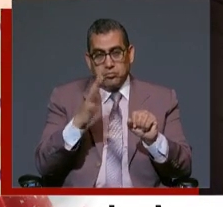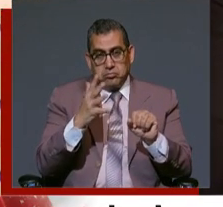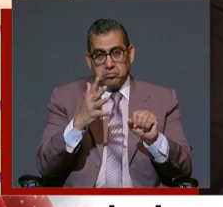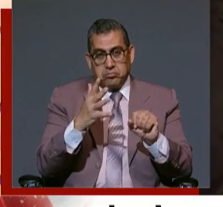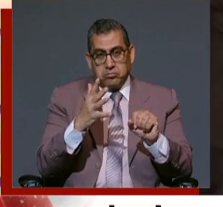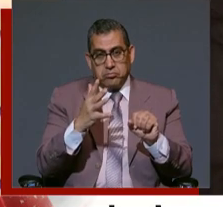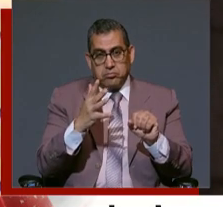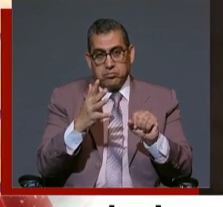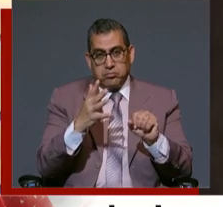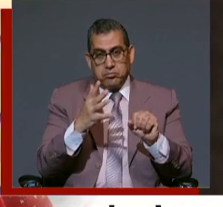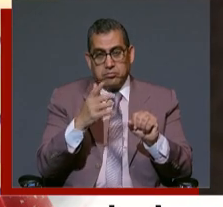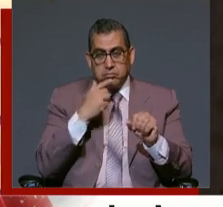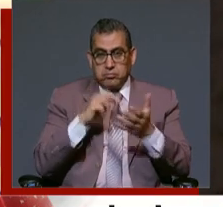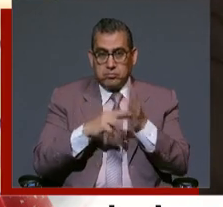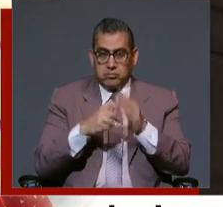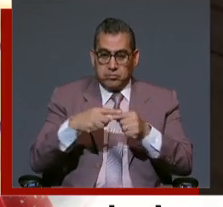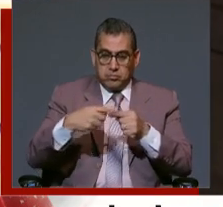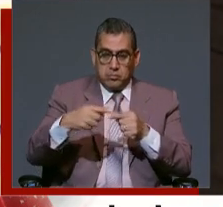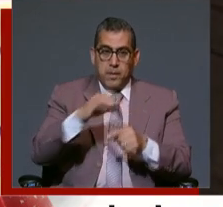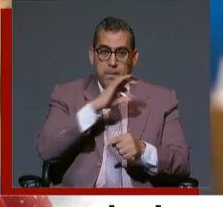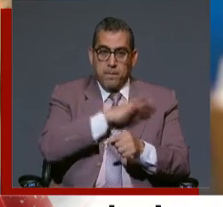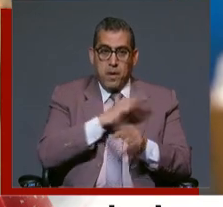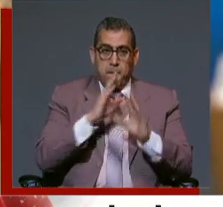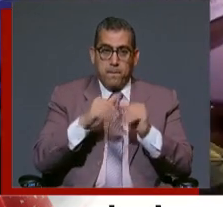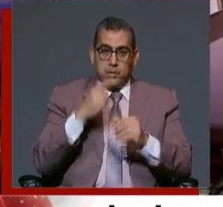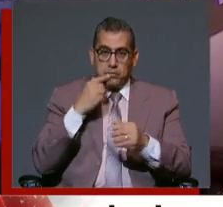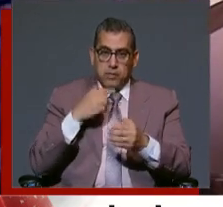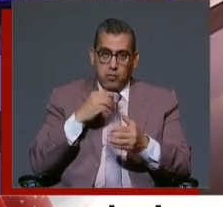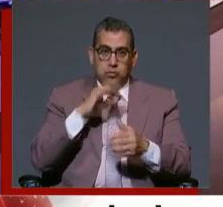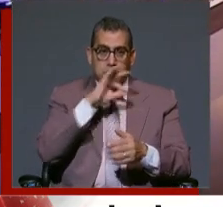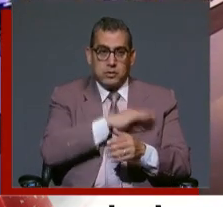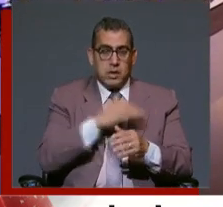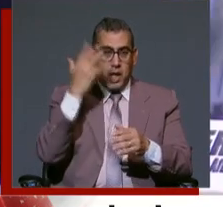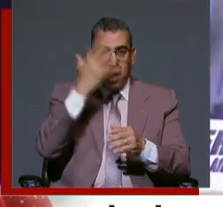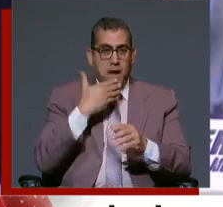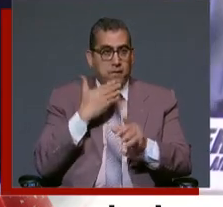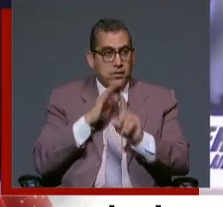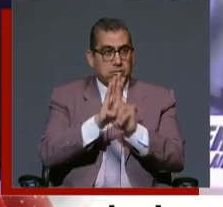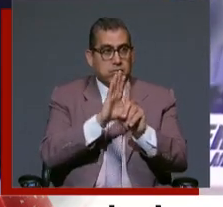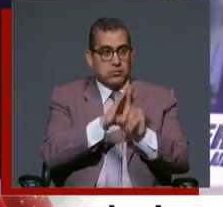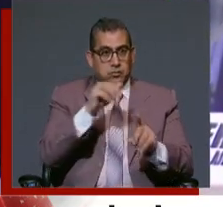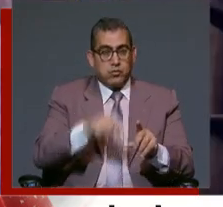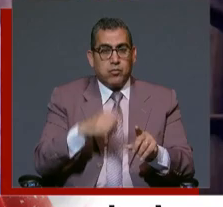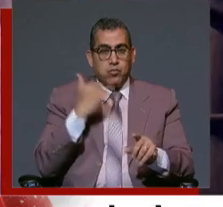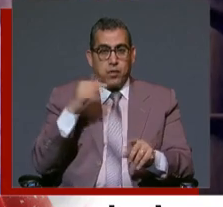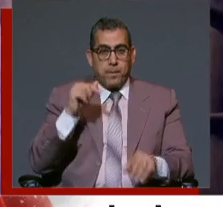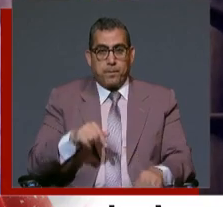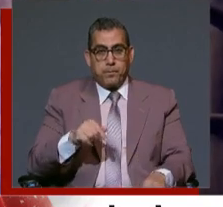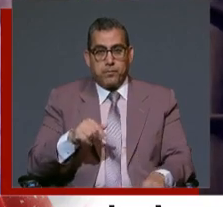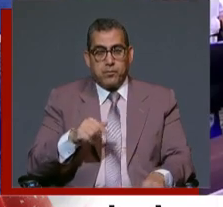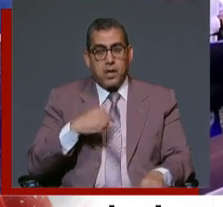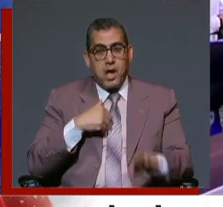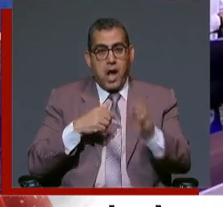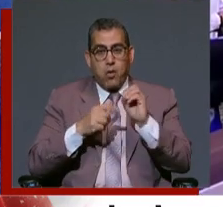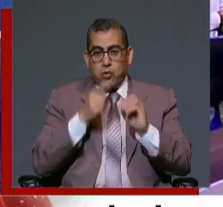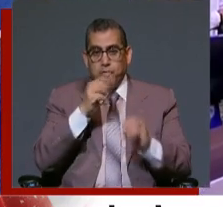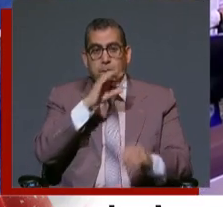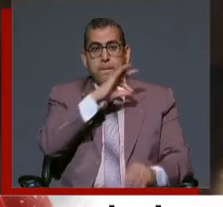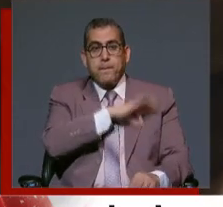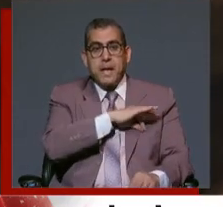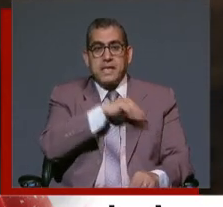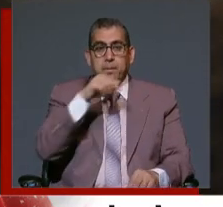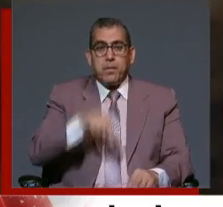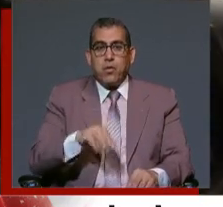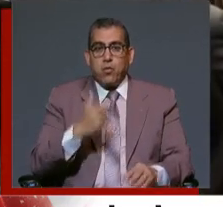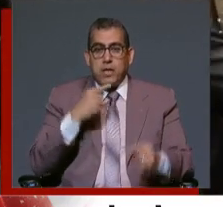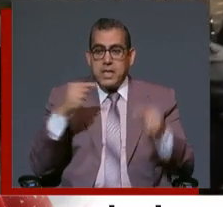يعني تحدث منها مكاسب، ومصر بتدعم المكاسب الإفريقية قدر المستطاع. خلينا نتكلم في المكاسب